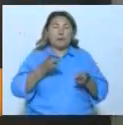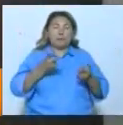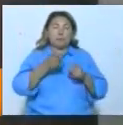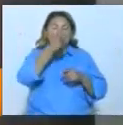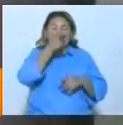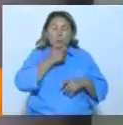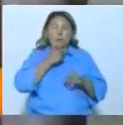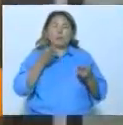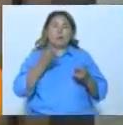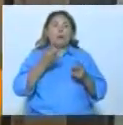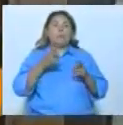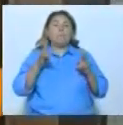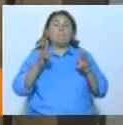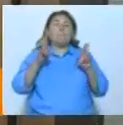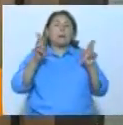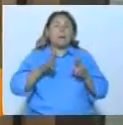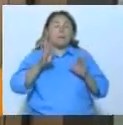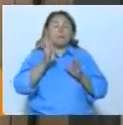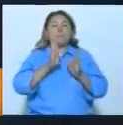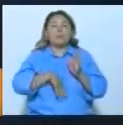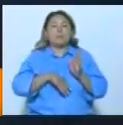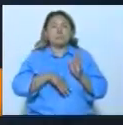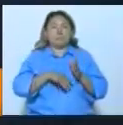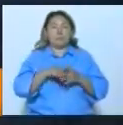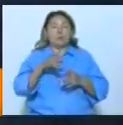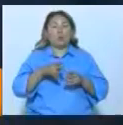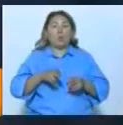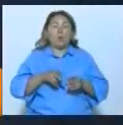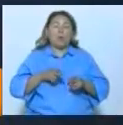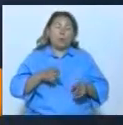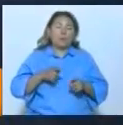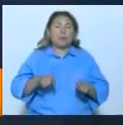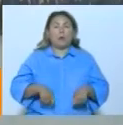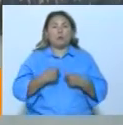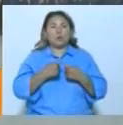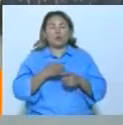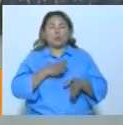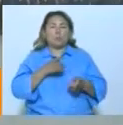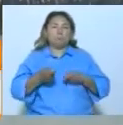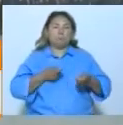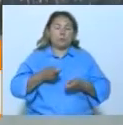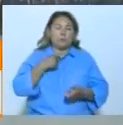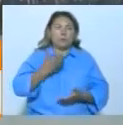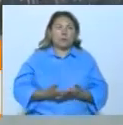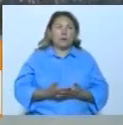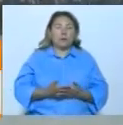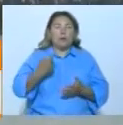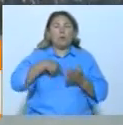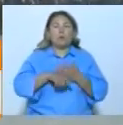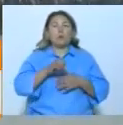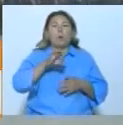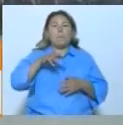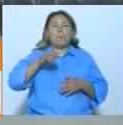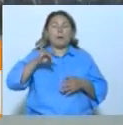соблюдения определенных правил поведения и недопустимости уголовных и административных правонарушений. В ходе ОПМ